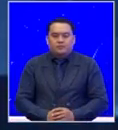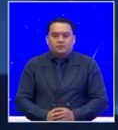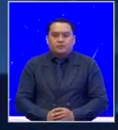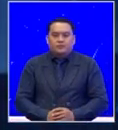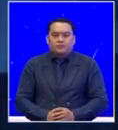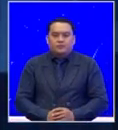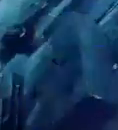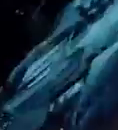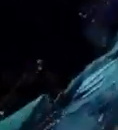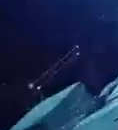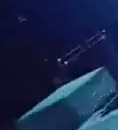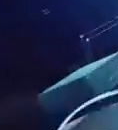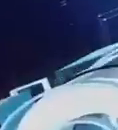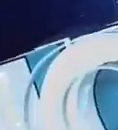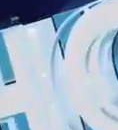Талдыкурган.